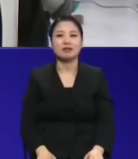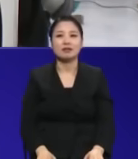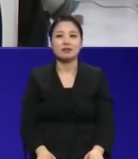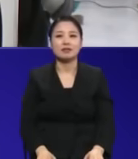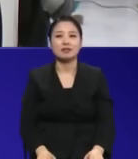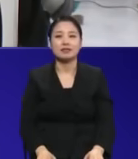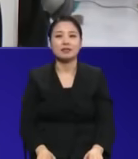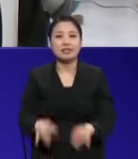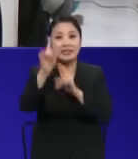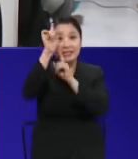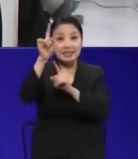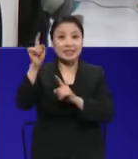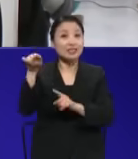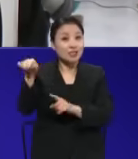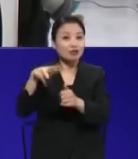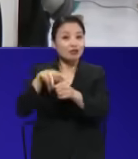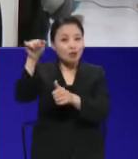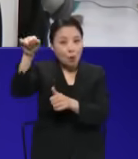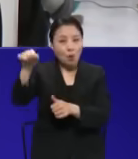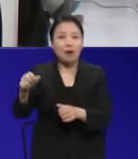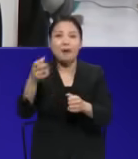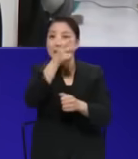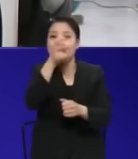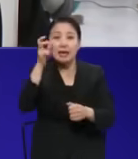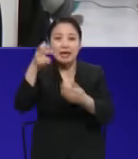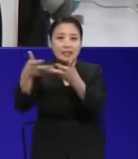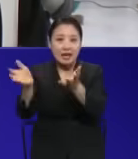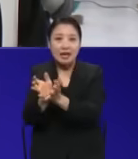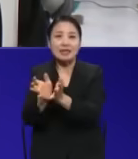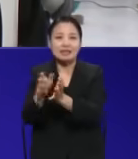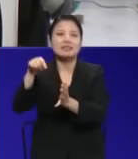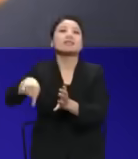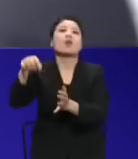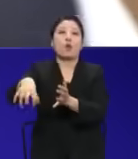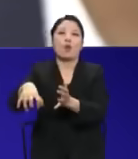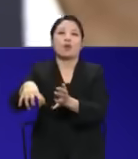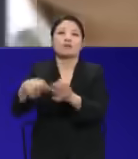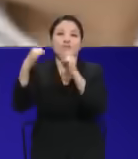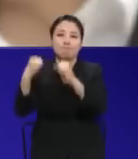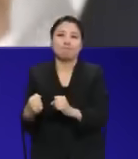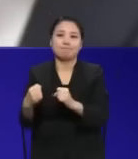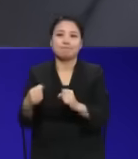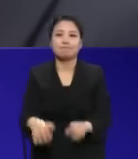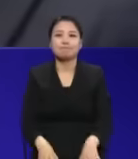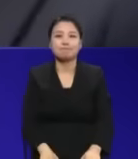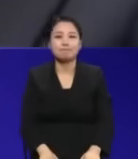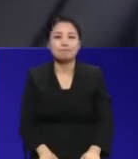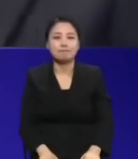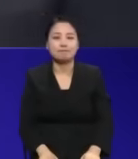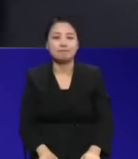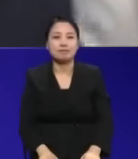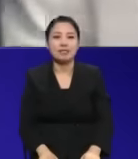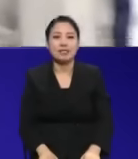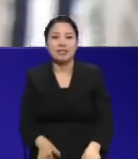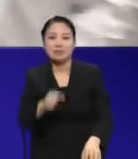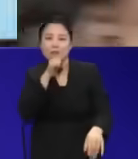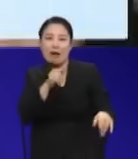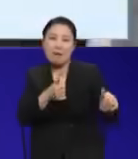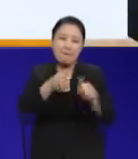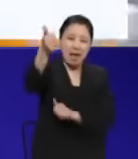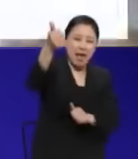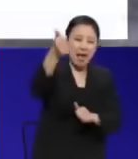네, 그렇습니다. 이준석 후보 개혁신당 당사가 아닌 이곳 지역구 사무실로 곧장 왔습니다. 극적인 역전을